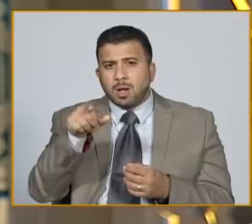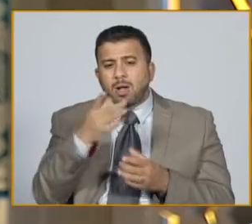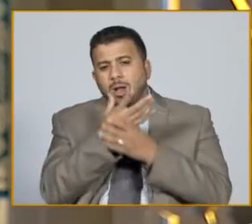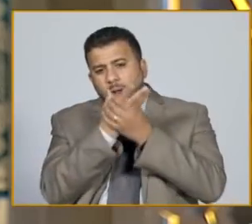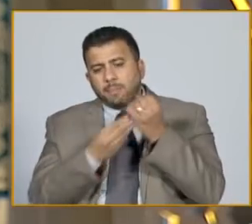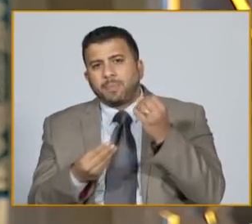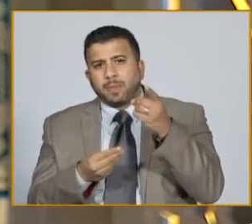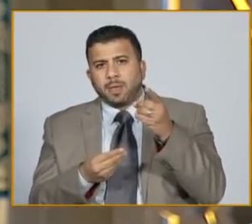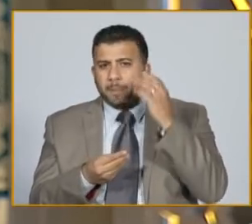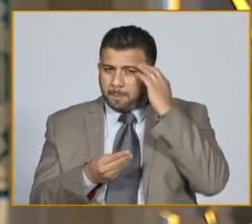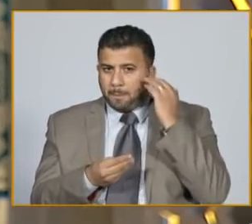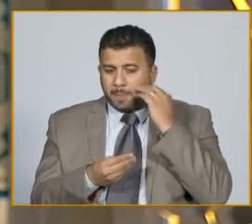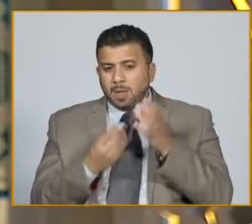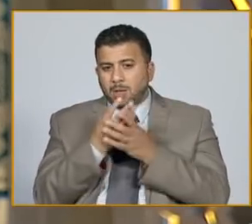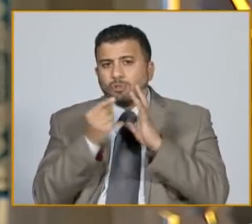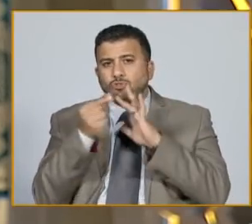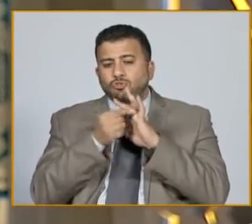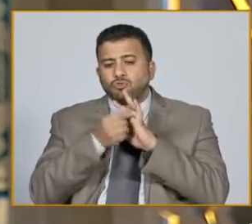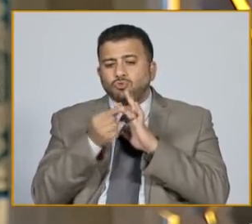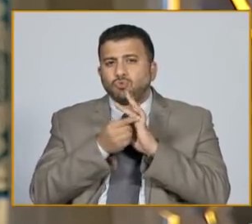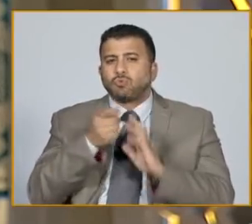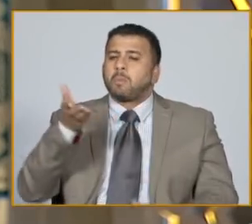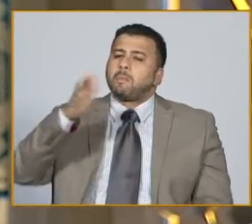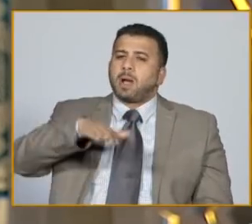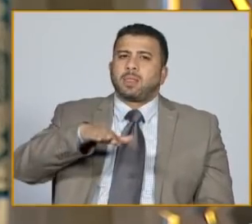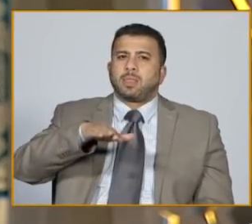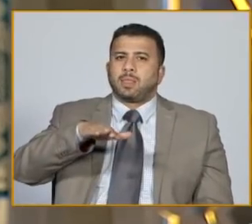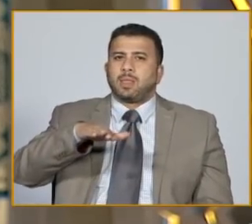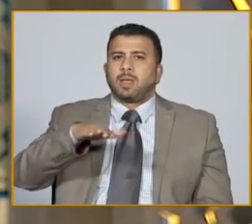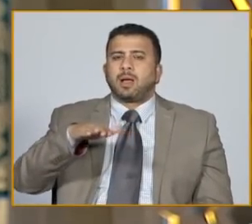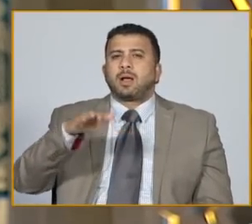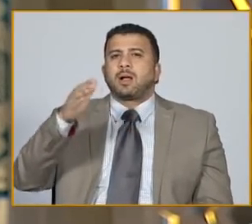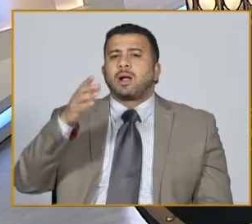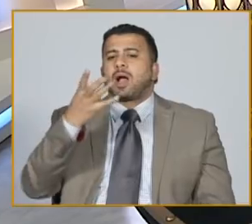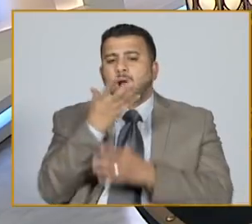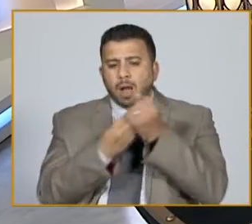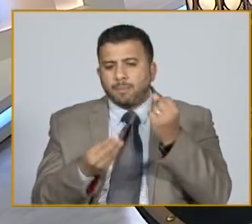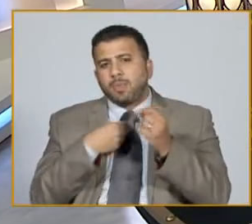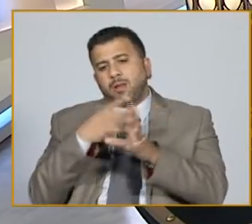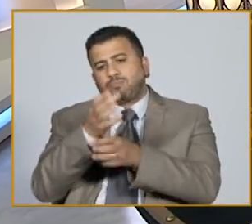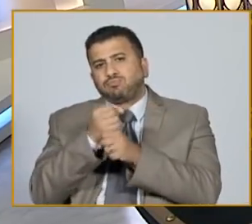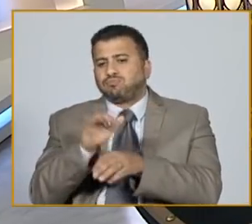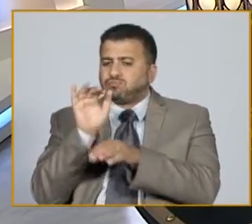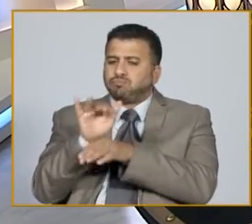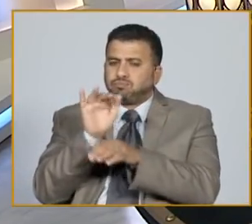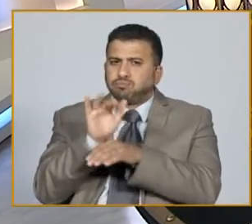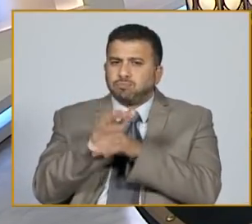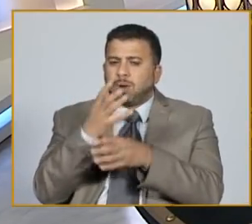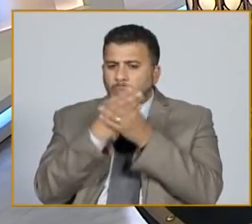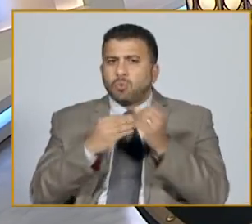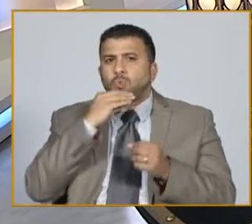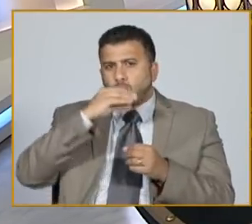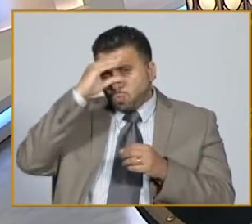ابنها وزوجها توفى خلالها طفل صغير. نعم كبرات وقرات